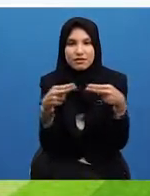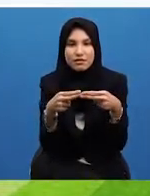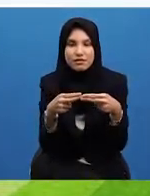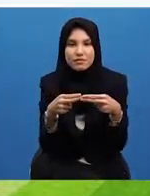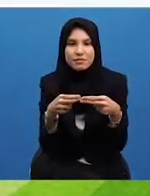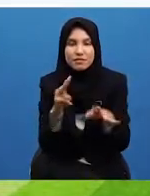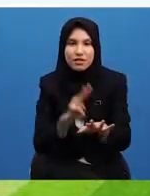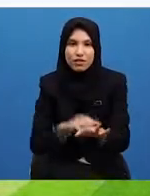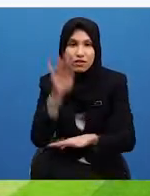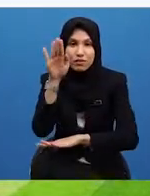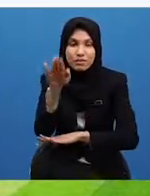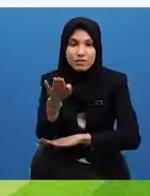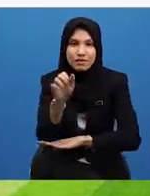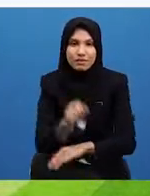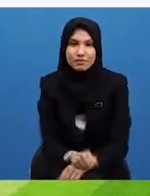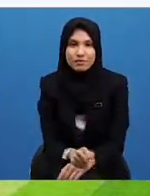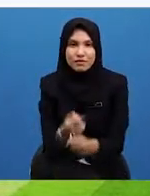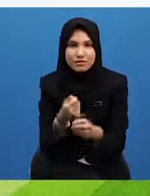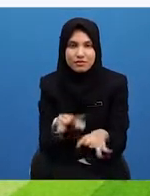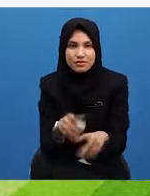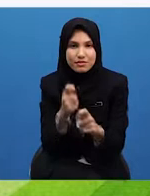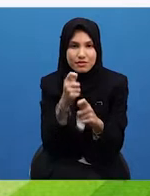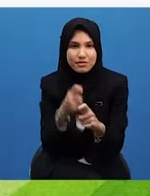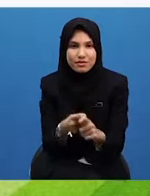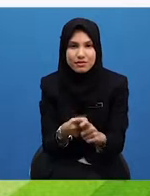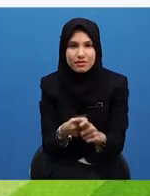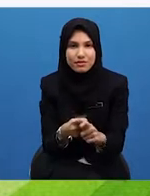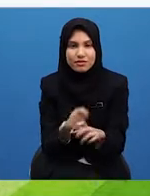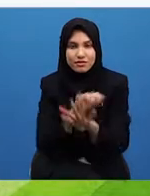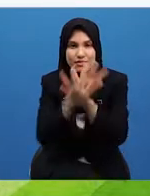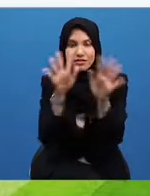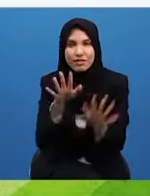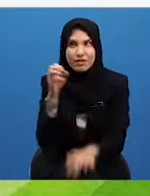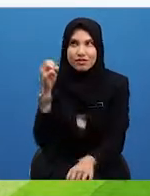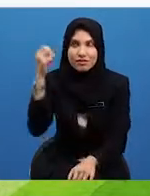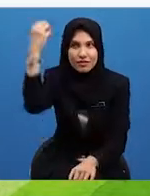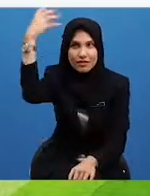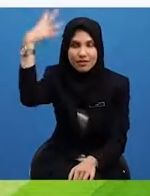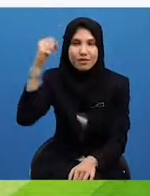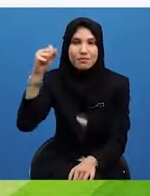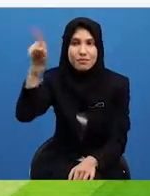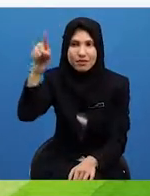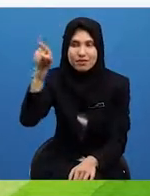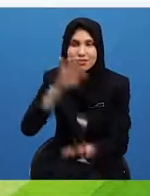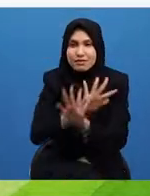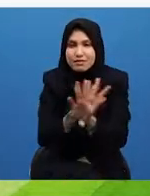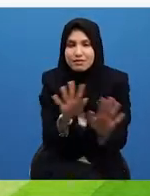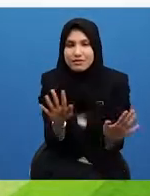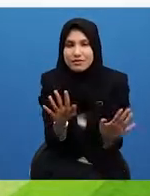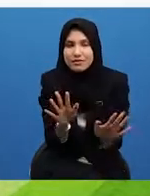waktu malam pula sudah tentu cahaya matahari tidak lagi